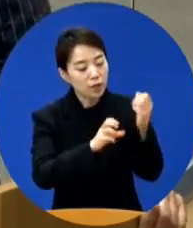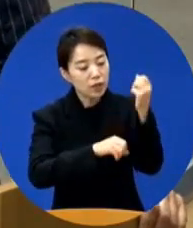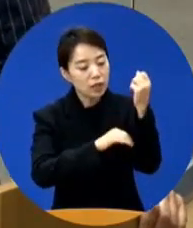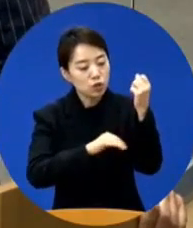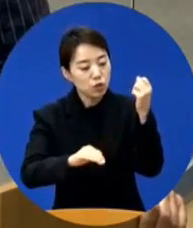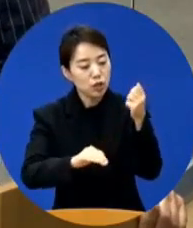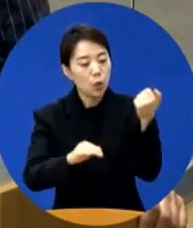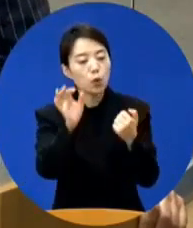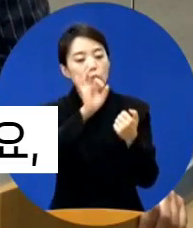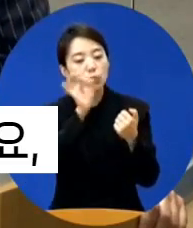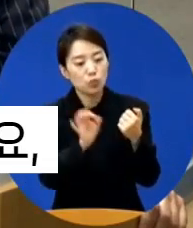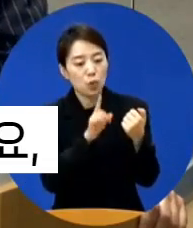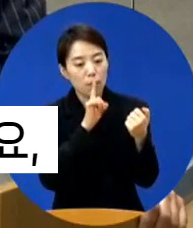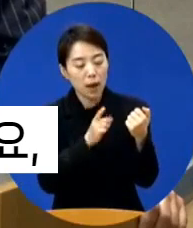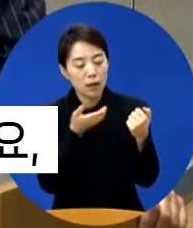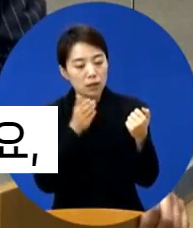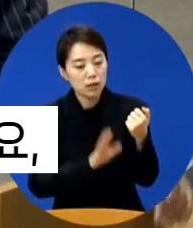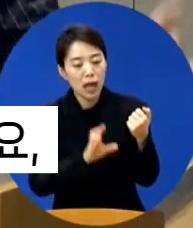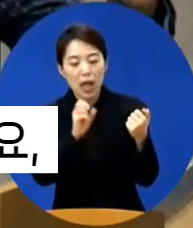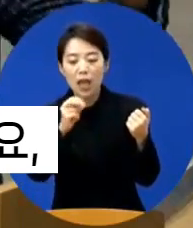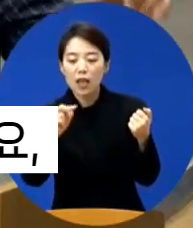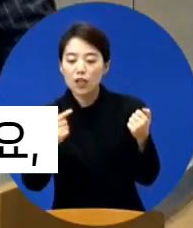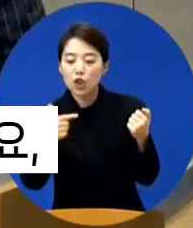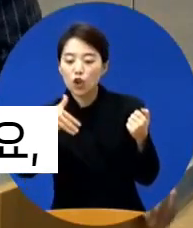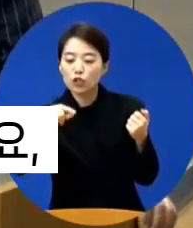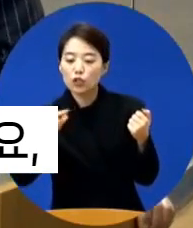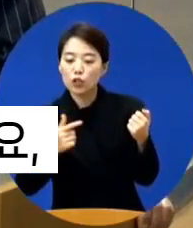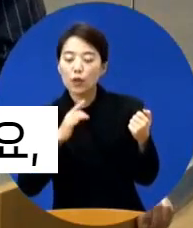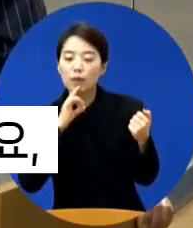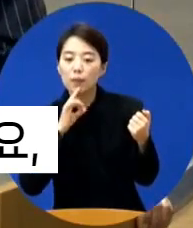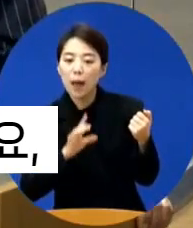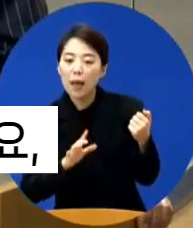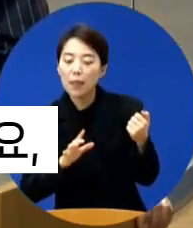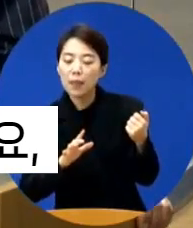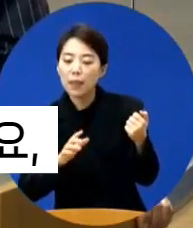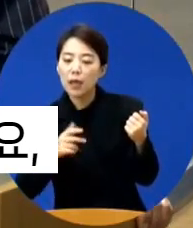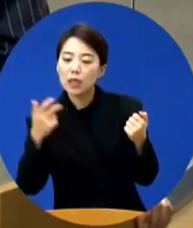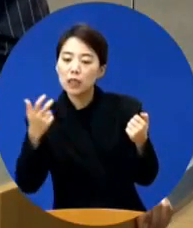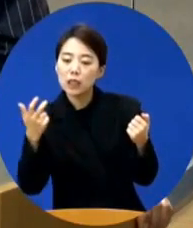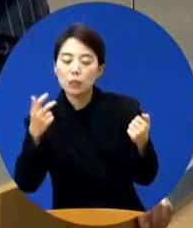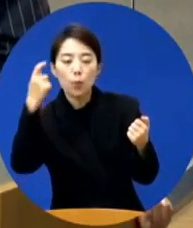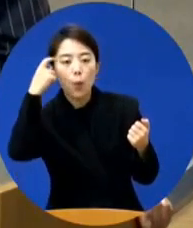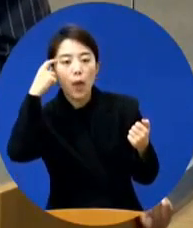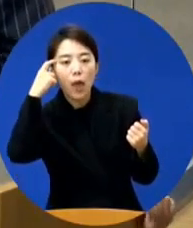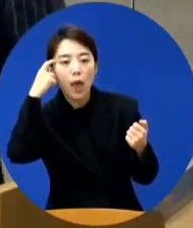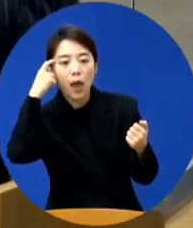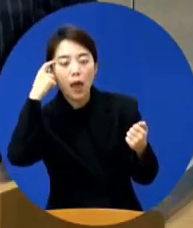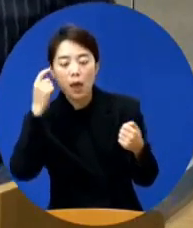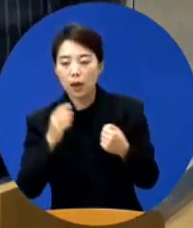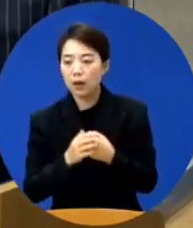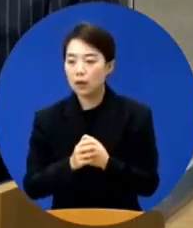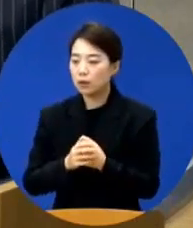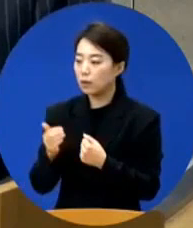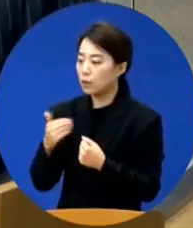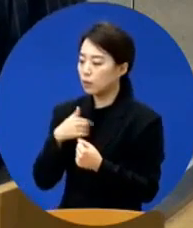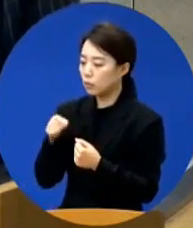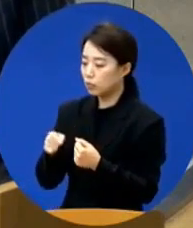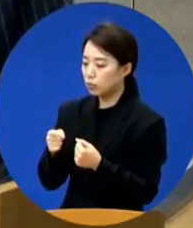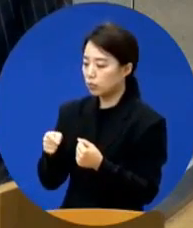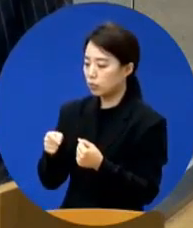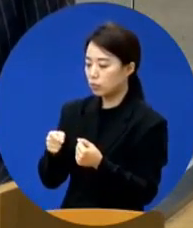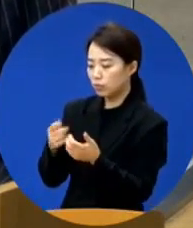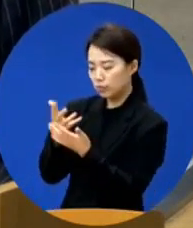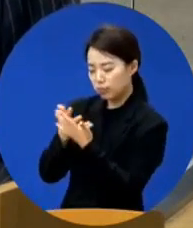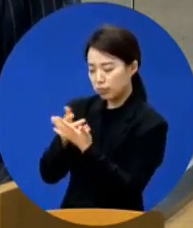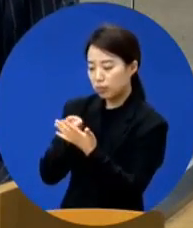50%로 잡았거든요. 근데 왜 연천군만 제일 밑에 있습니다? 글쎄요, 제가 그 뭐 연천군 산정까지는 잘 보이지도 않고요.